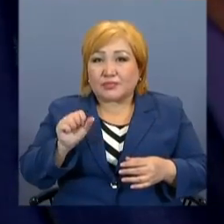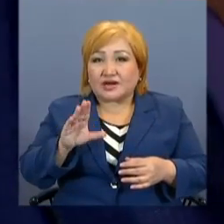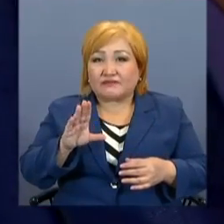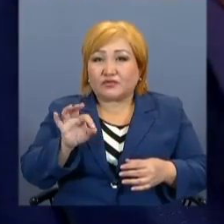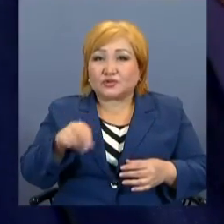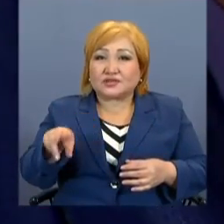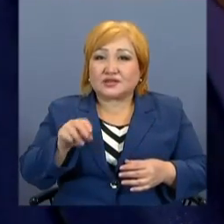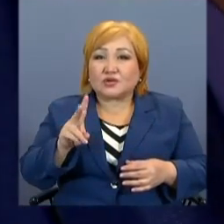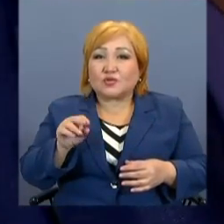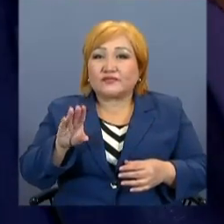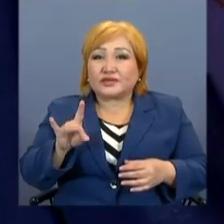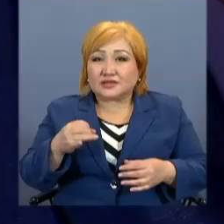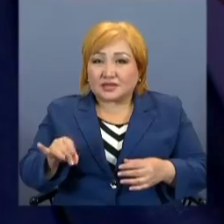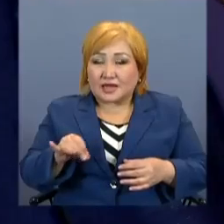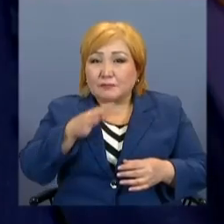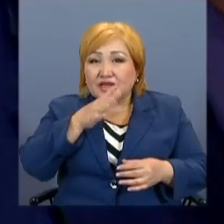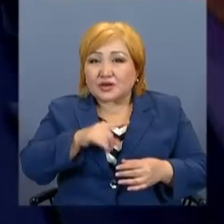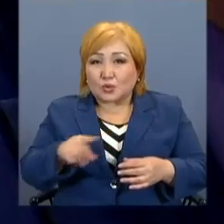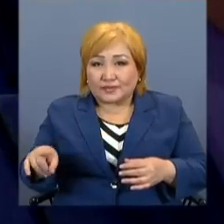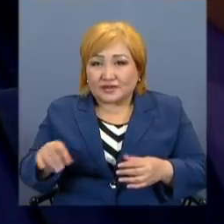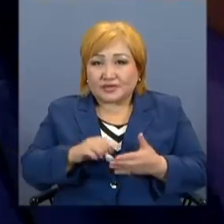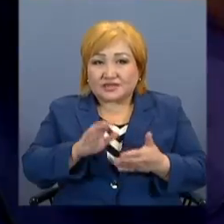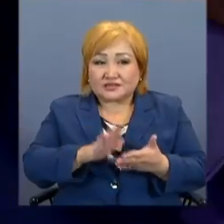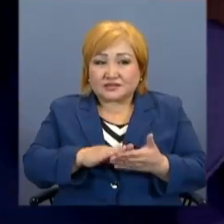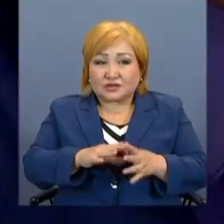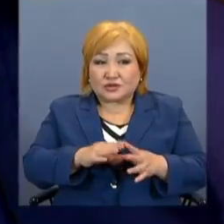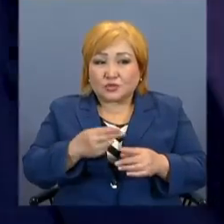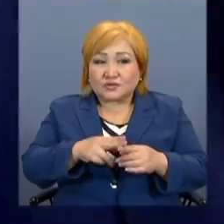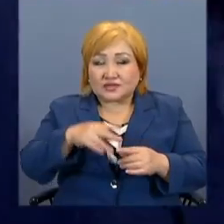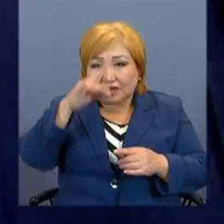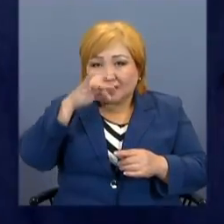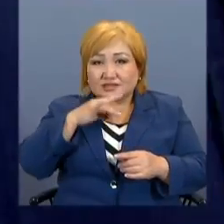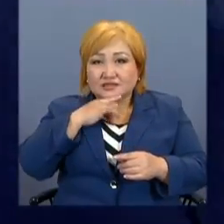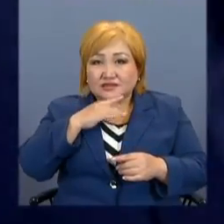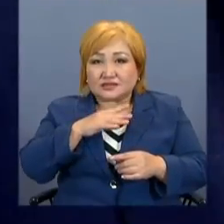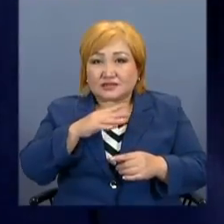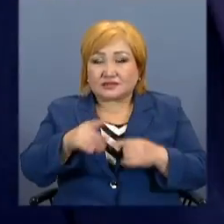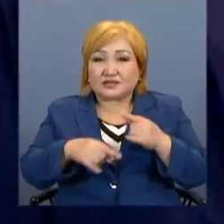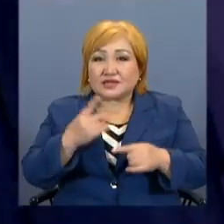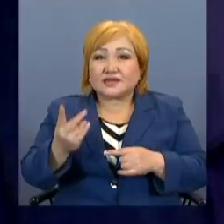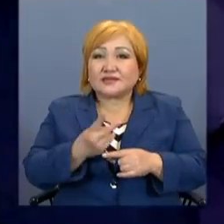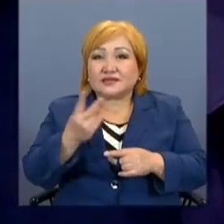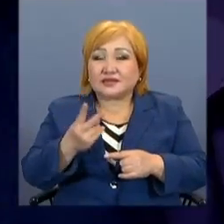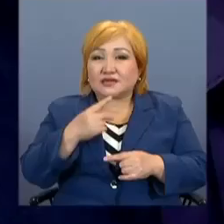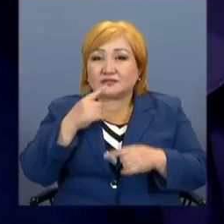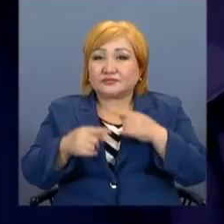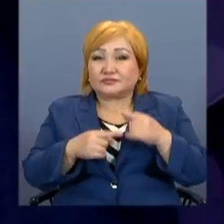осы наурыз айынан осы Қазақстанды негізі екі климаттық зонаға бөлген.